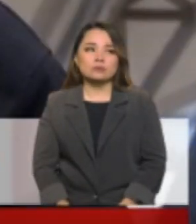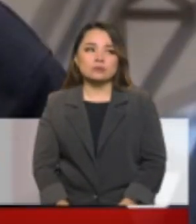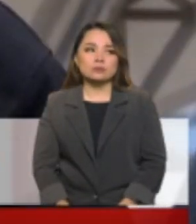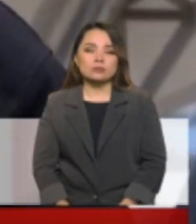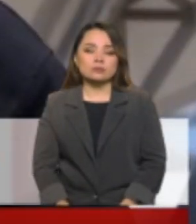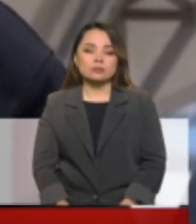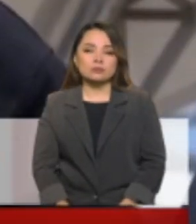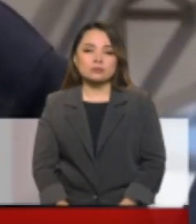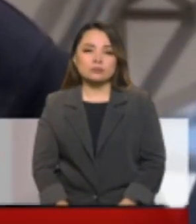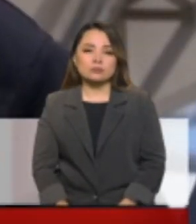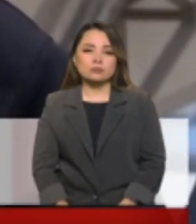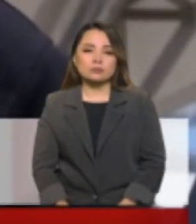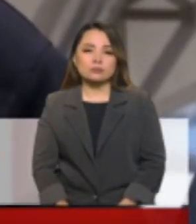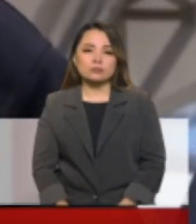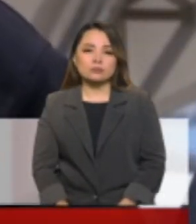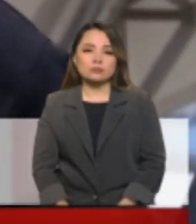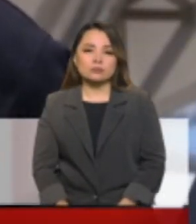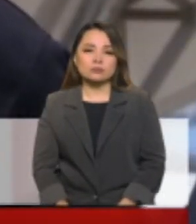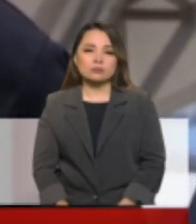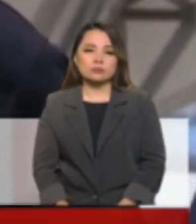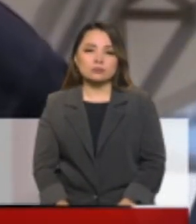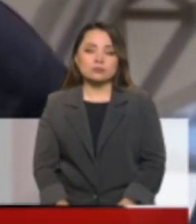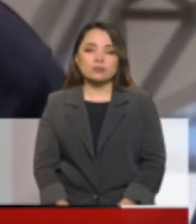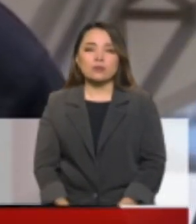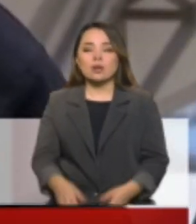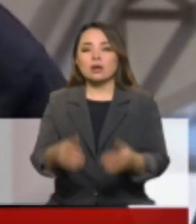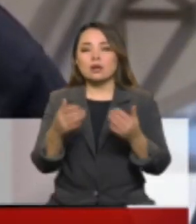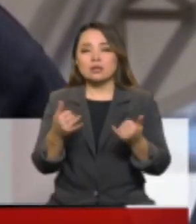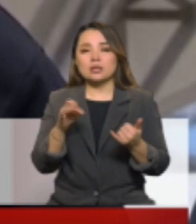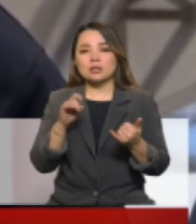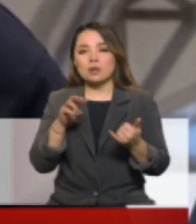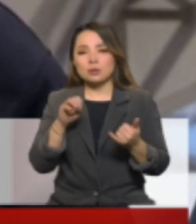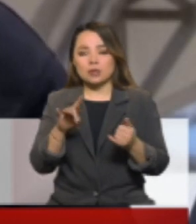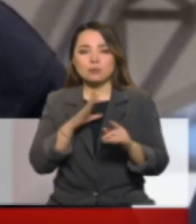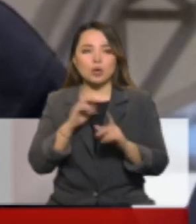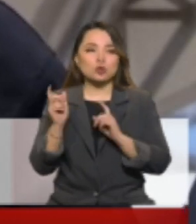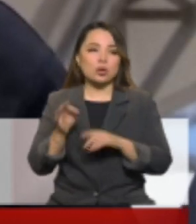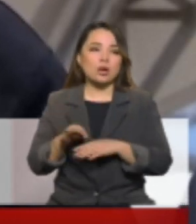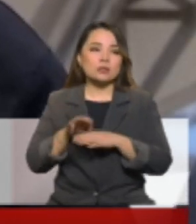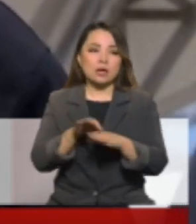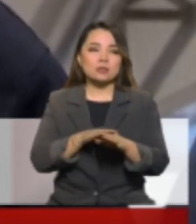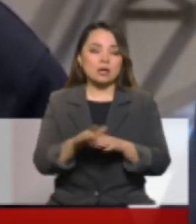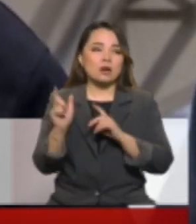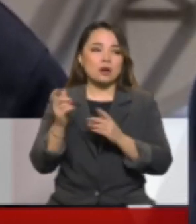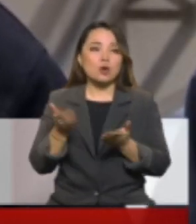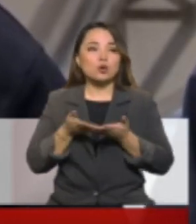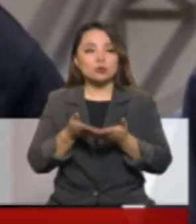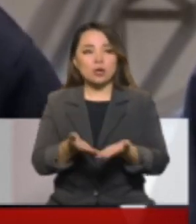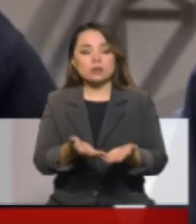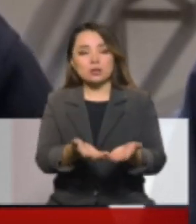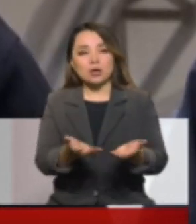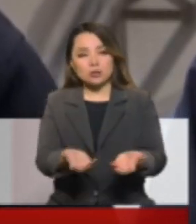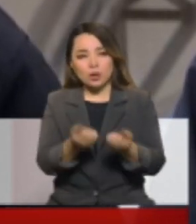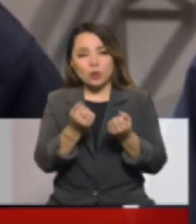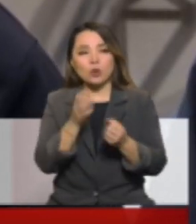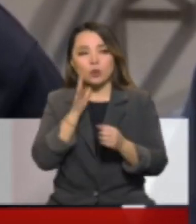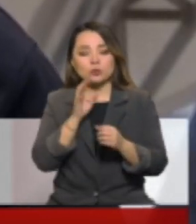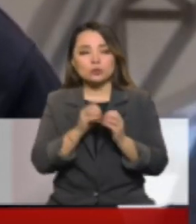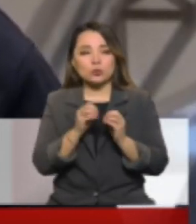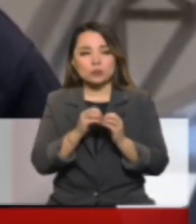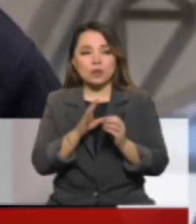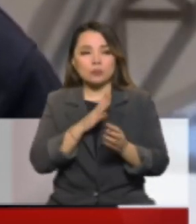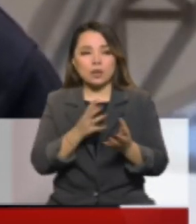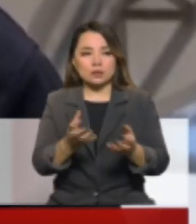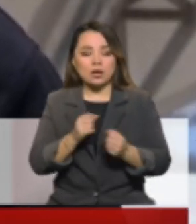Зонгулдақ или Карадениз Эрейли илчеміздеки. Зонгулдақтан Измирге жүк апару үшін жолға шыққан кемеден құтқару дабылы таңертең сағат 10-дарда алынды.